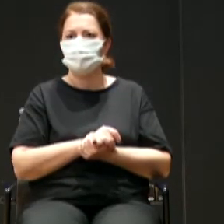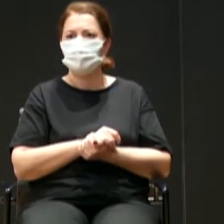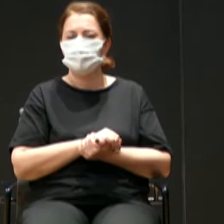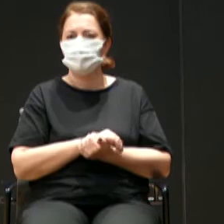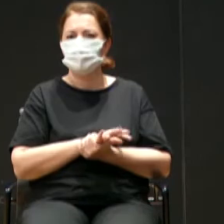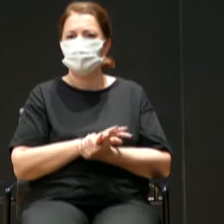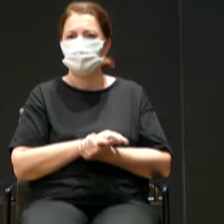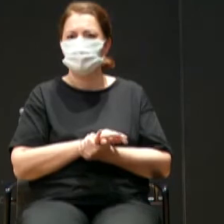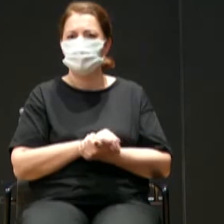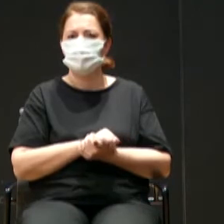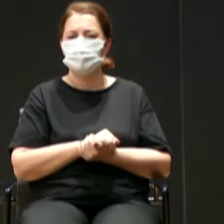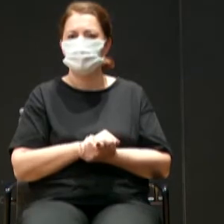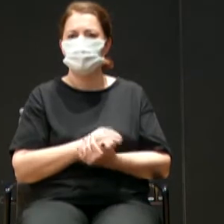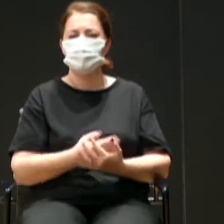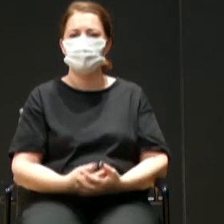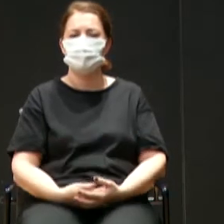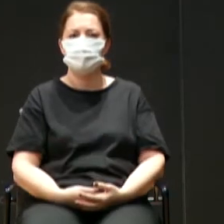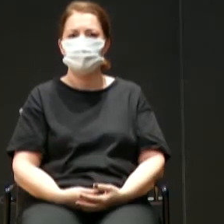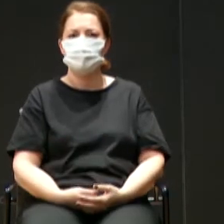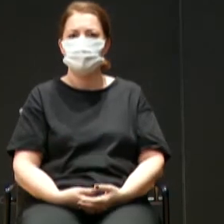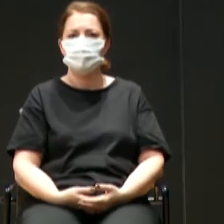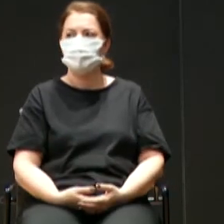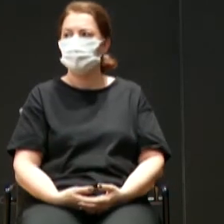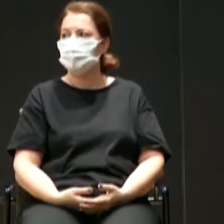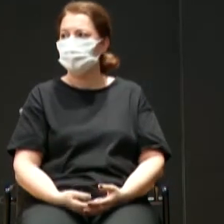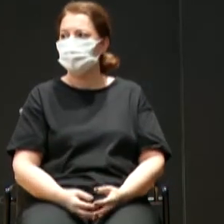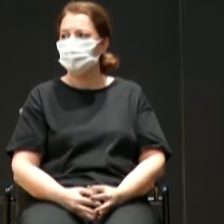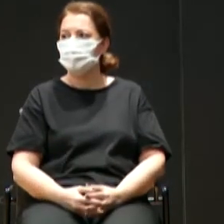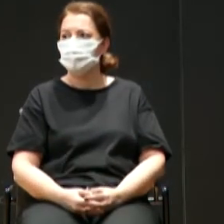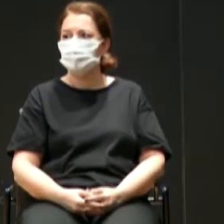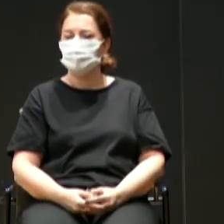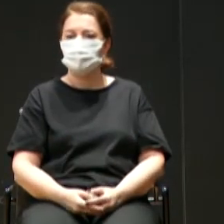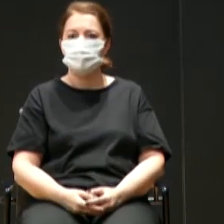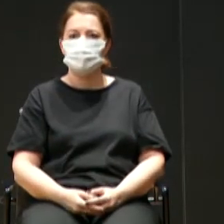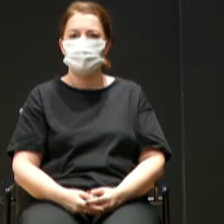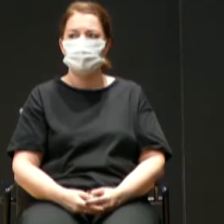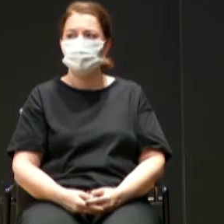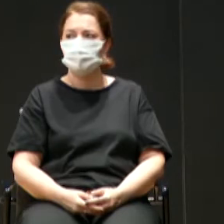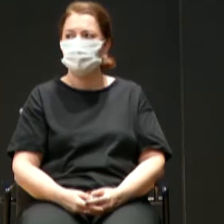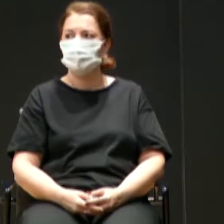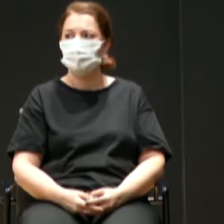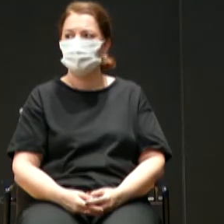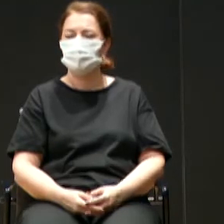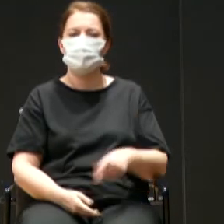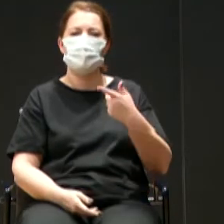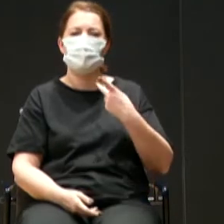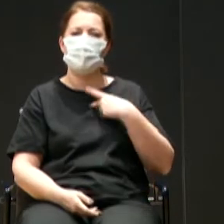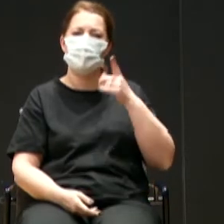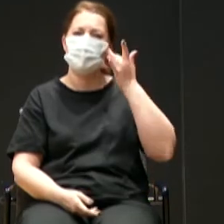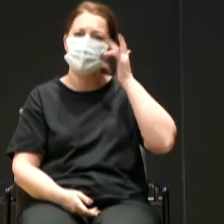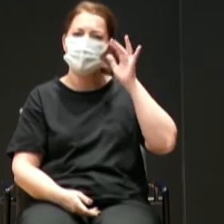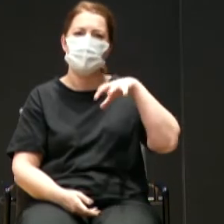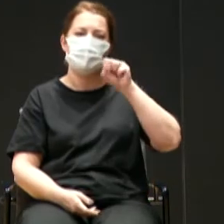Neşet Bey. Neşet Bey ama Tuncay Bey söz istedi. Buyurun. Başkanım ben yine bu kültür merkezine geleceğim.